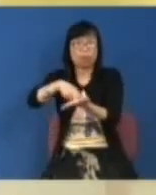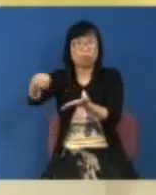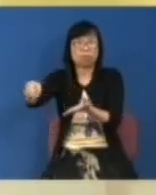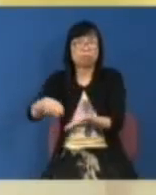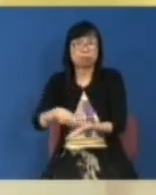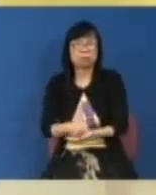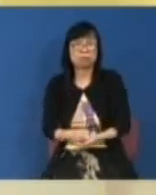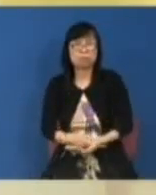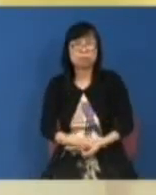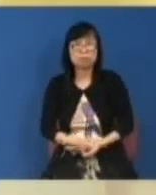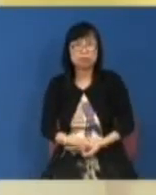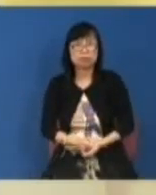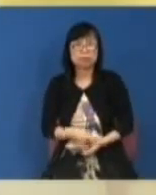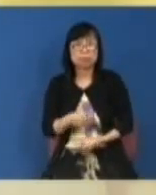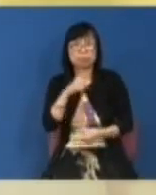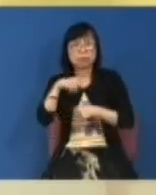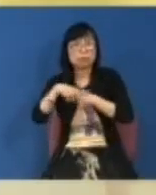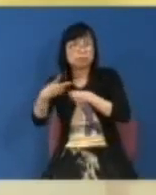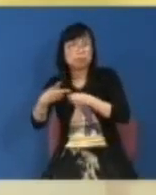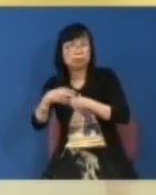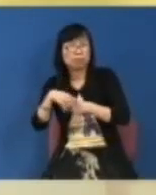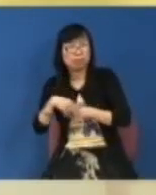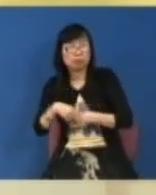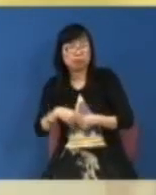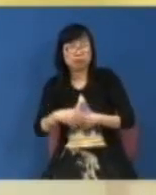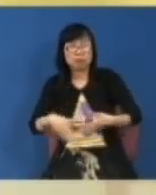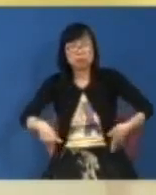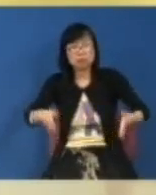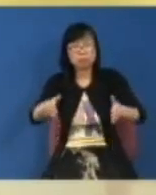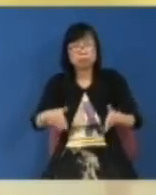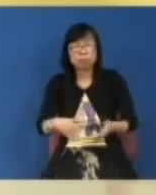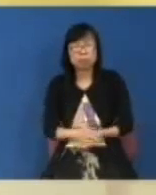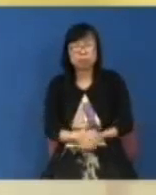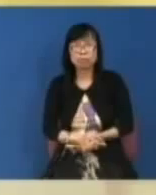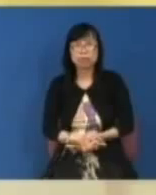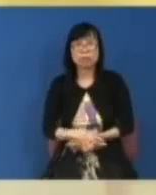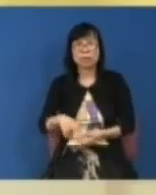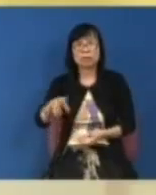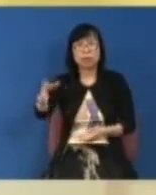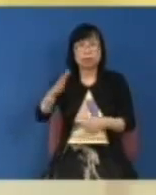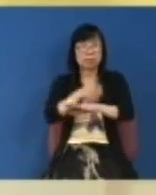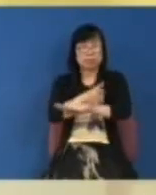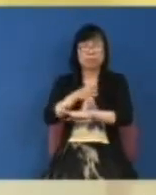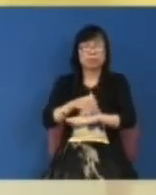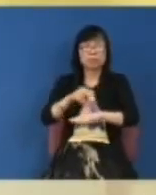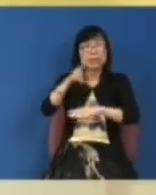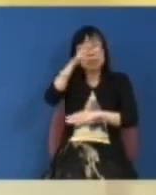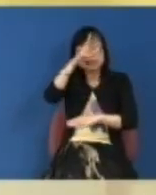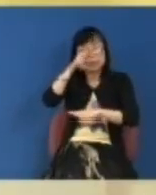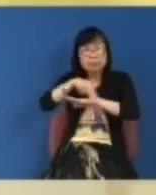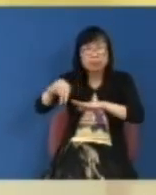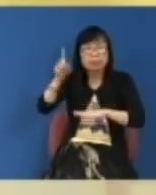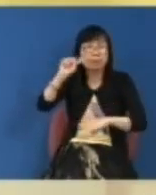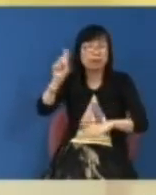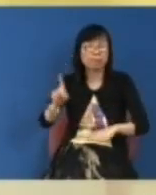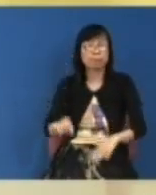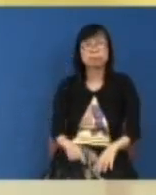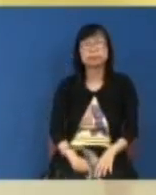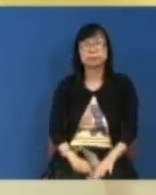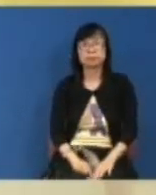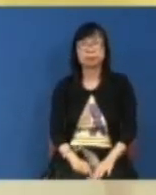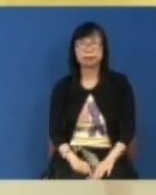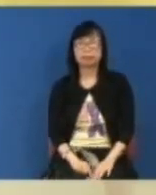路咧？佢真係冇講過。 佢都唔敢面對㗎。 佢個社會政策經濟綱領係乜嘢咧？